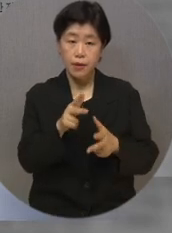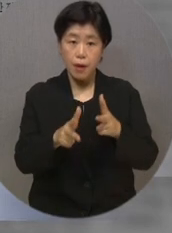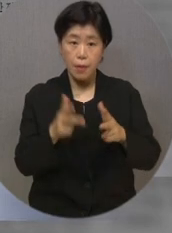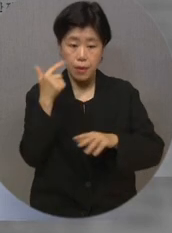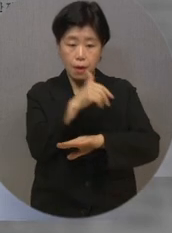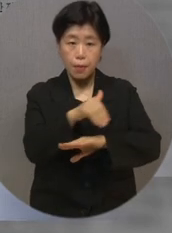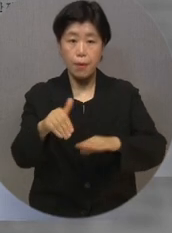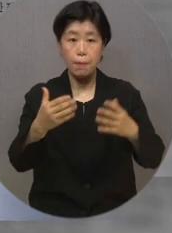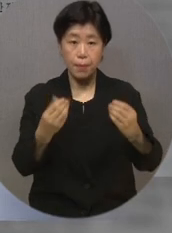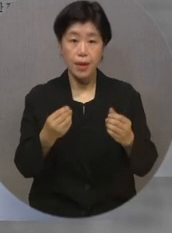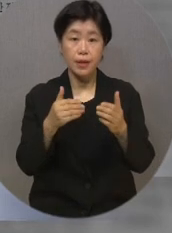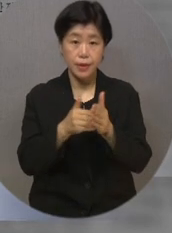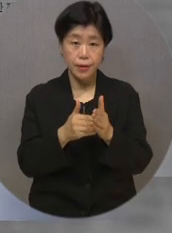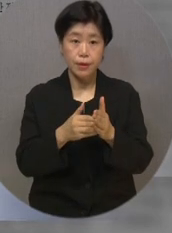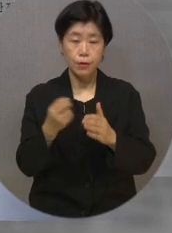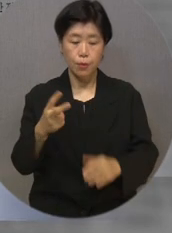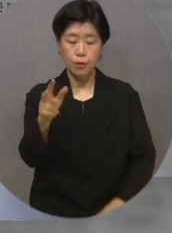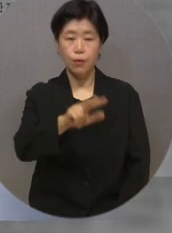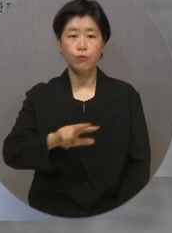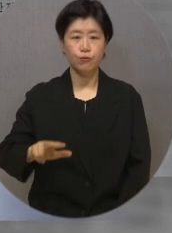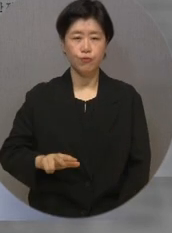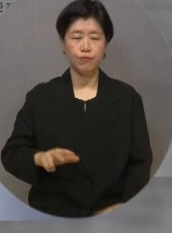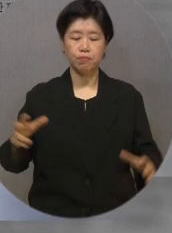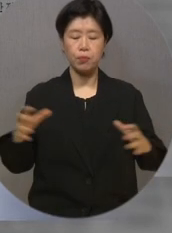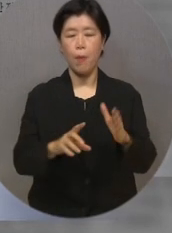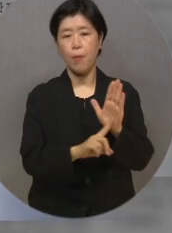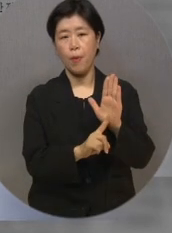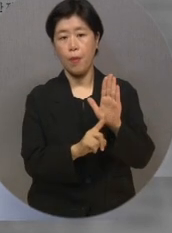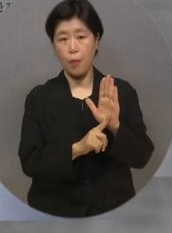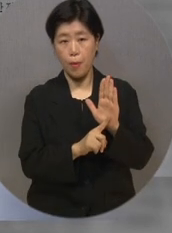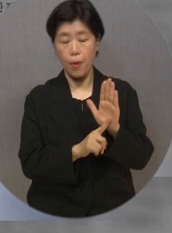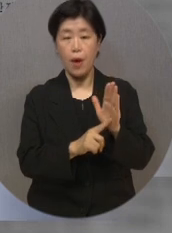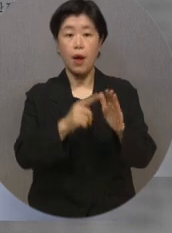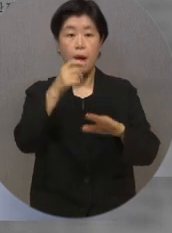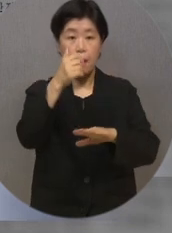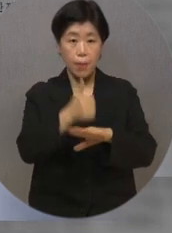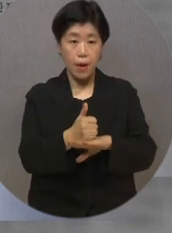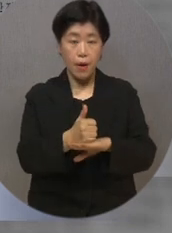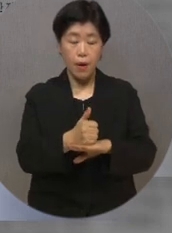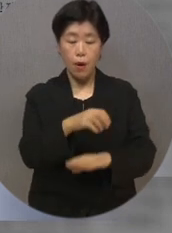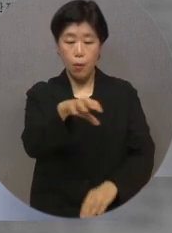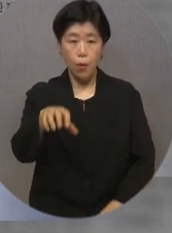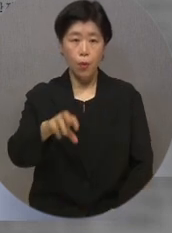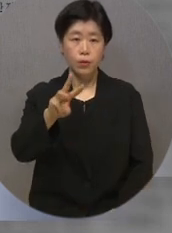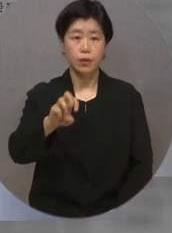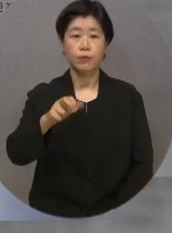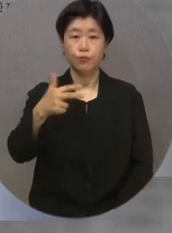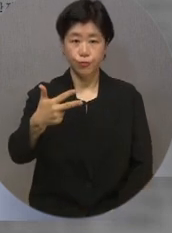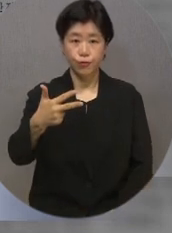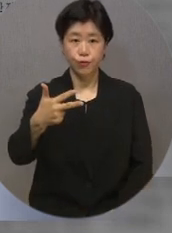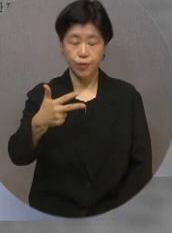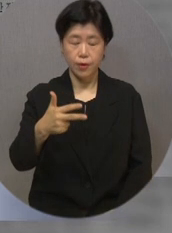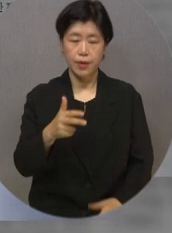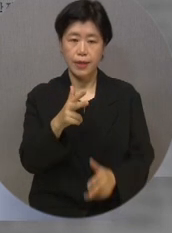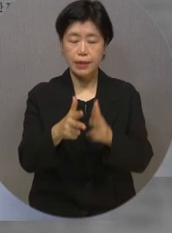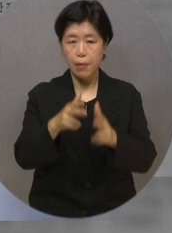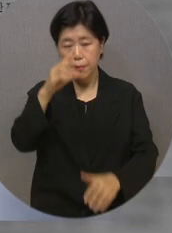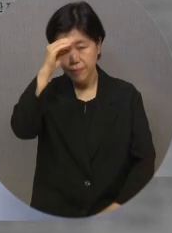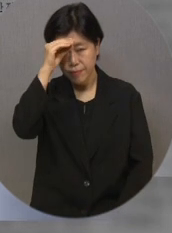전국 단위 공모를 통해 37개 시공고를 사업수행적으로 선정해 놓은 상태입니다